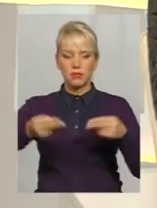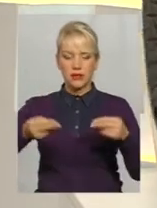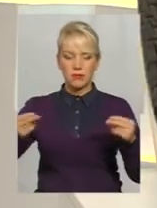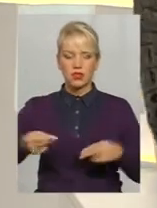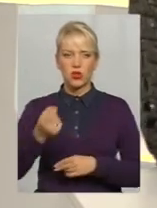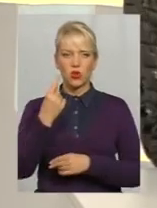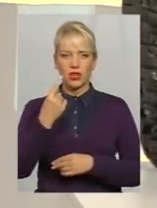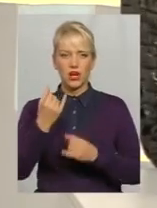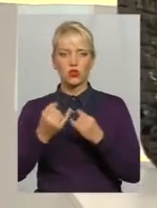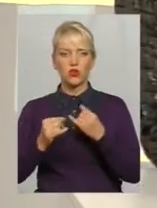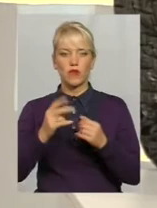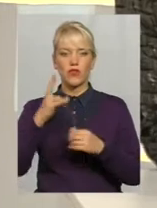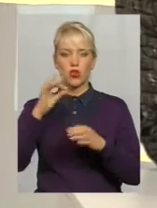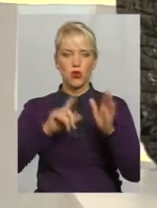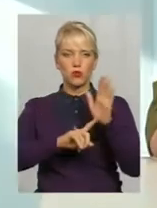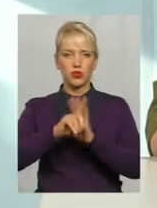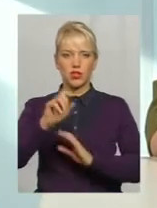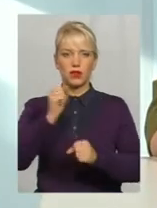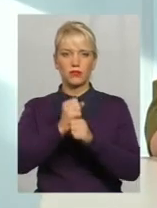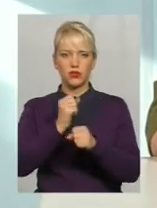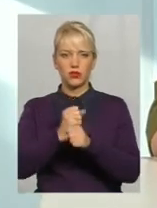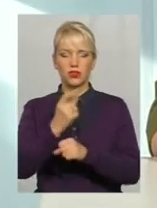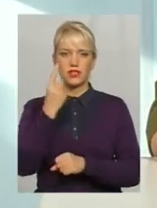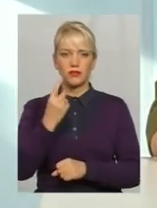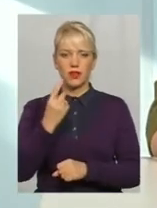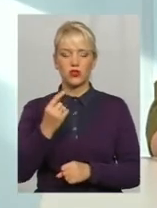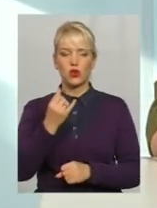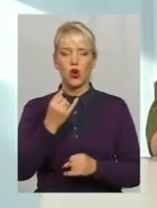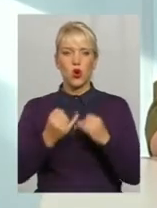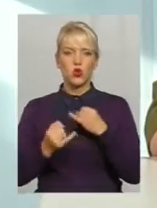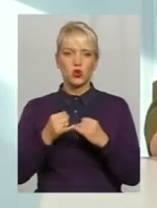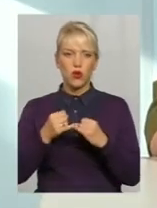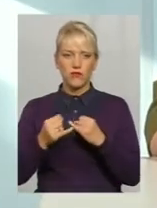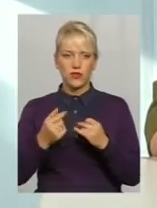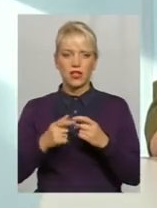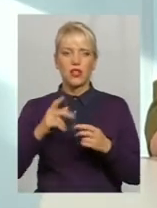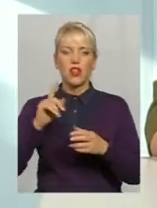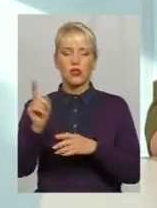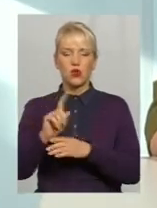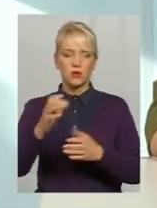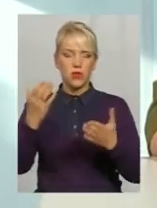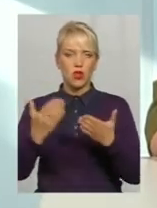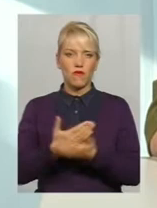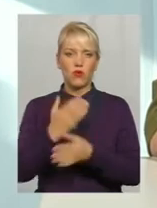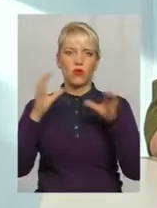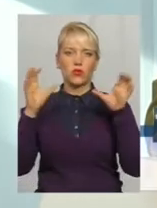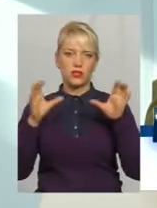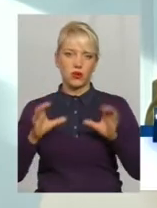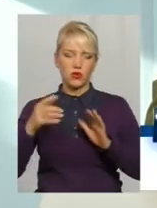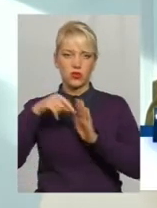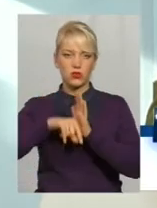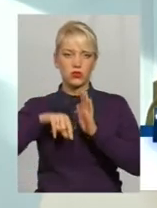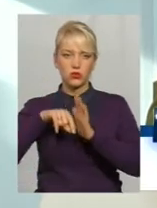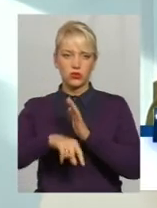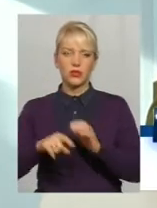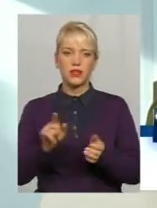так? Але з 1 жовтня, Вже почав діяти. Норми нового закону. Вони стосуються в першу